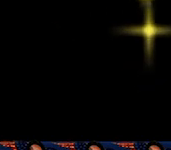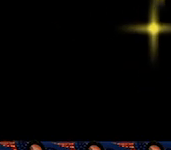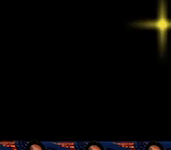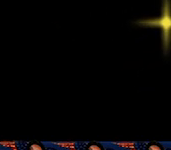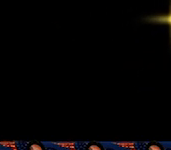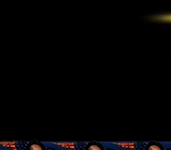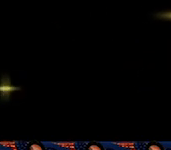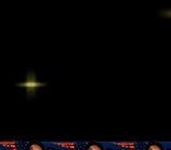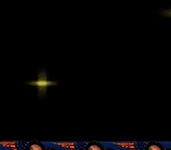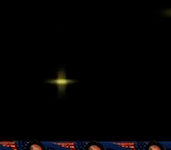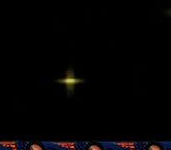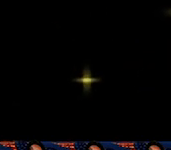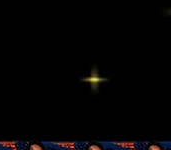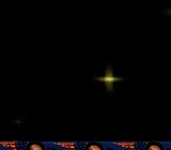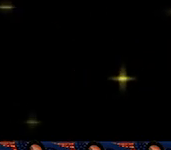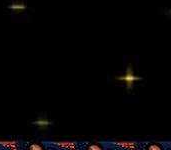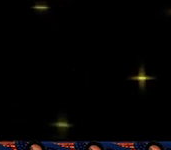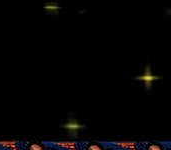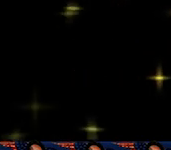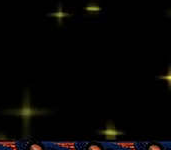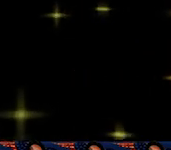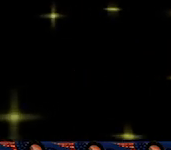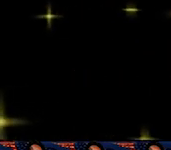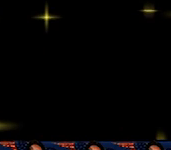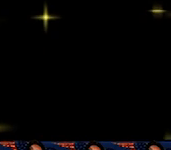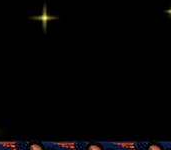አቤቱ ያኔ